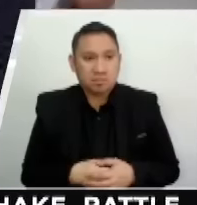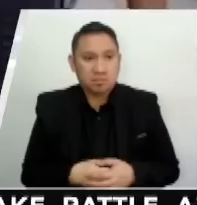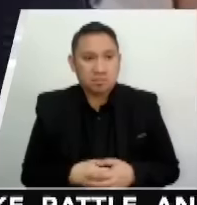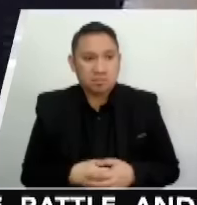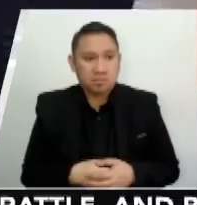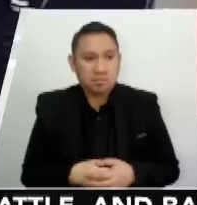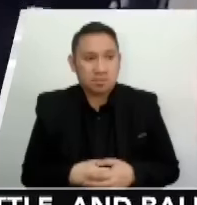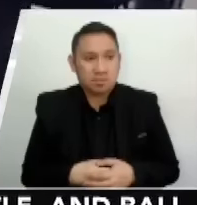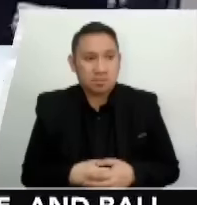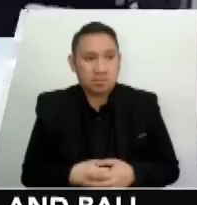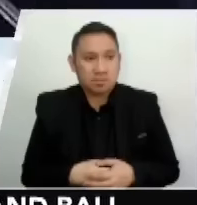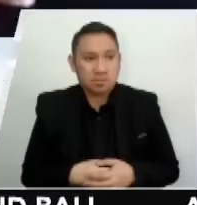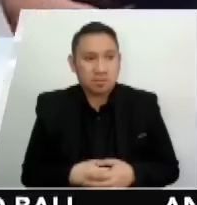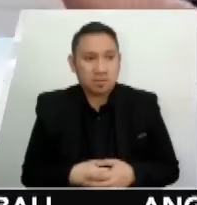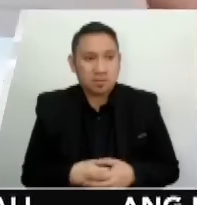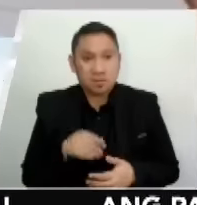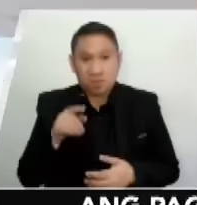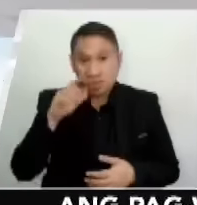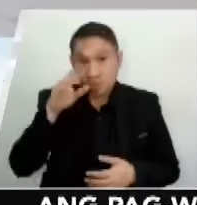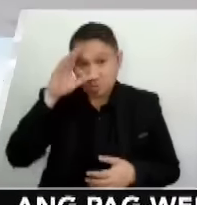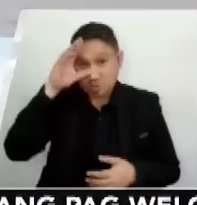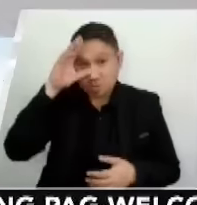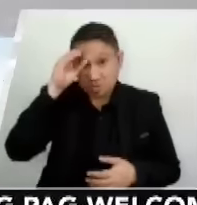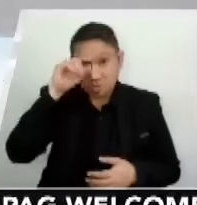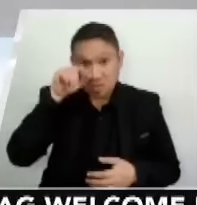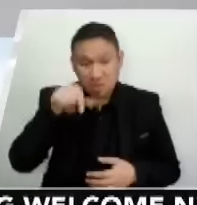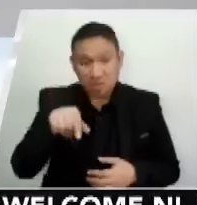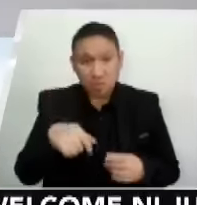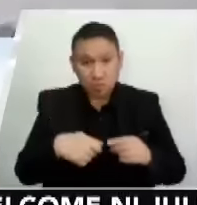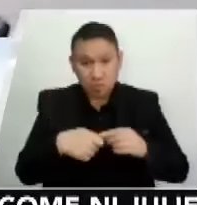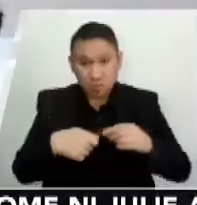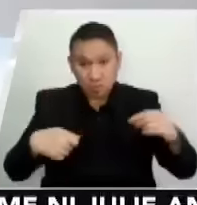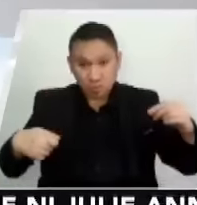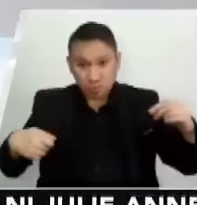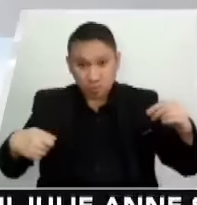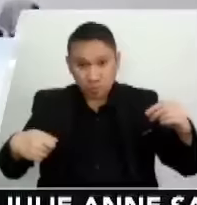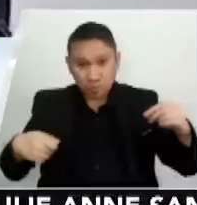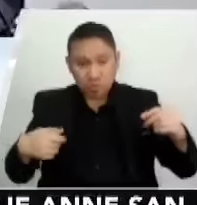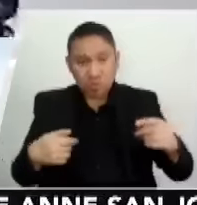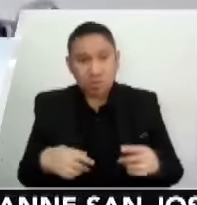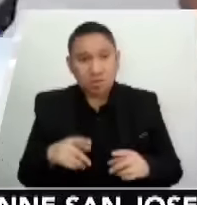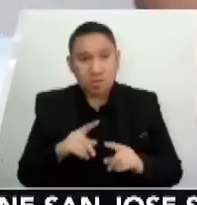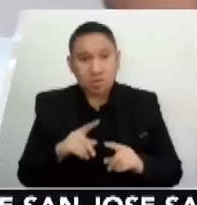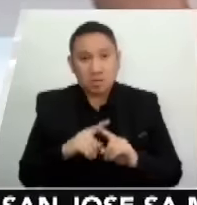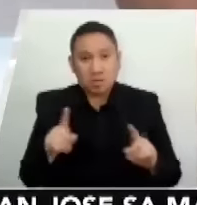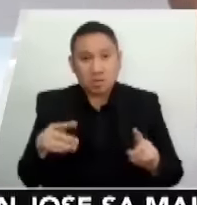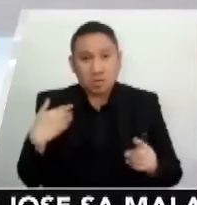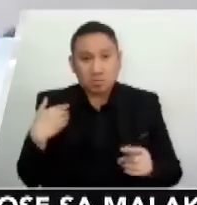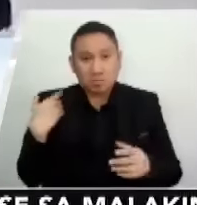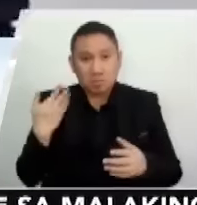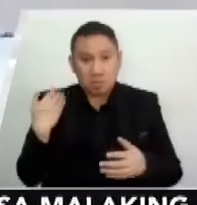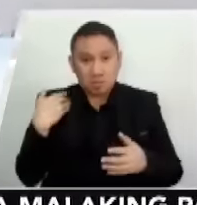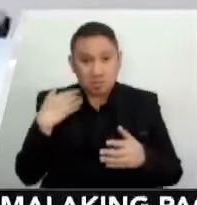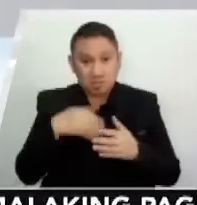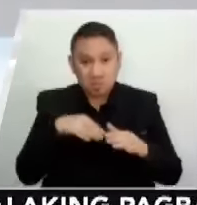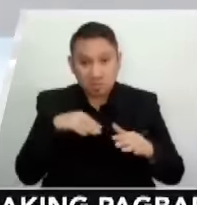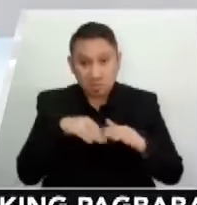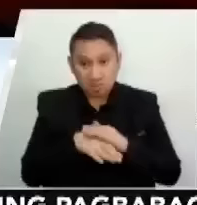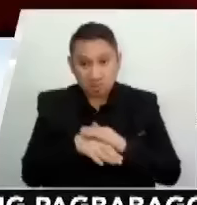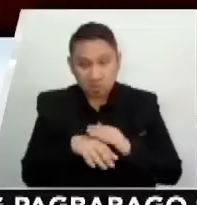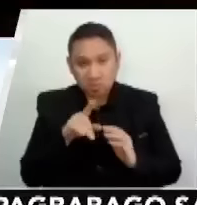Ang lalaking ito na ilusot sa gate ang matulis na bagay na kanyang bit-bit, pero pagdating sa loob, nahuli siya ng Manila